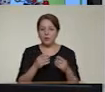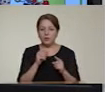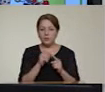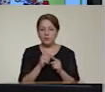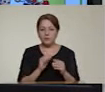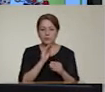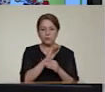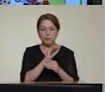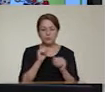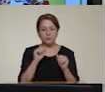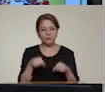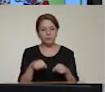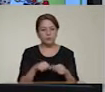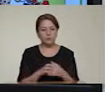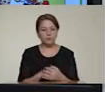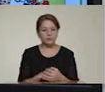qo'yishimiz mumkin?